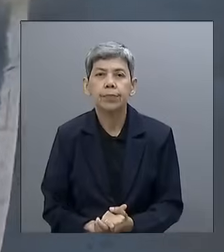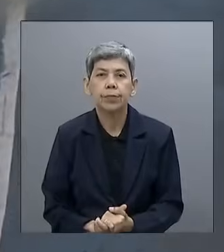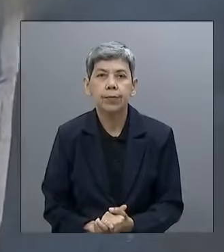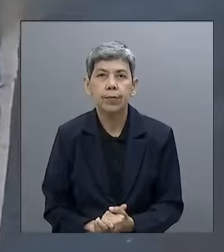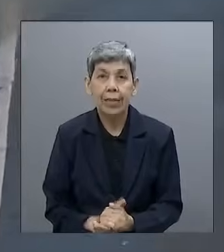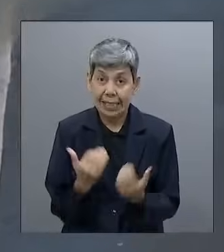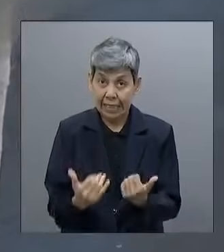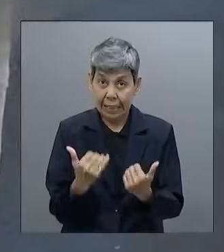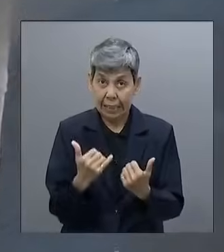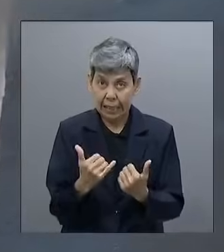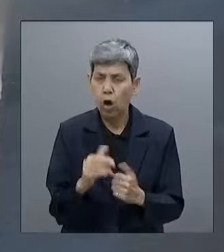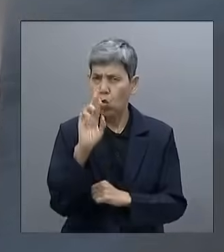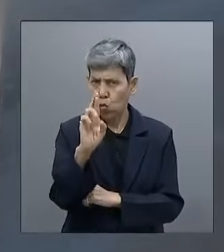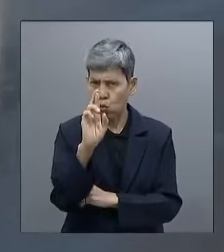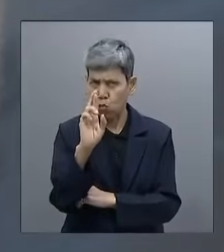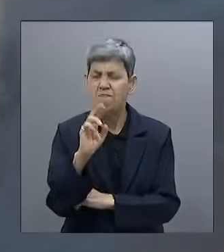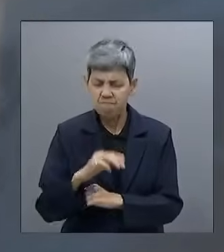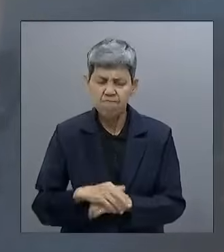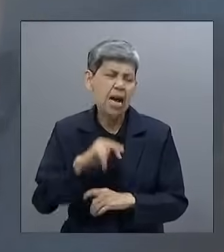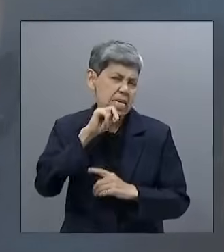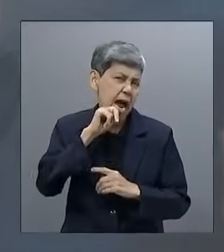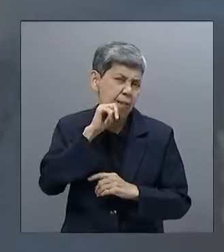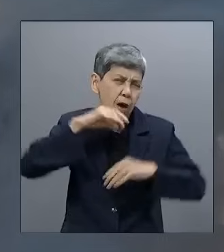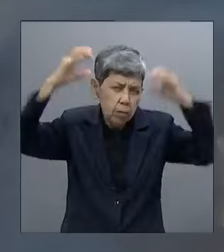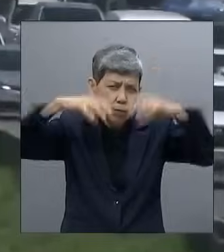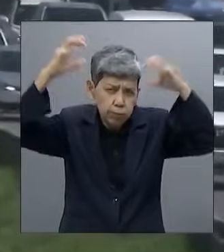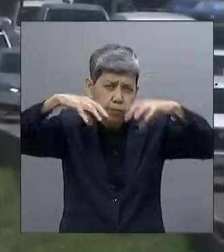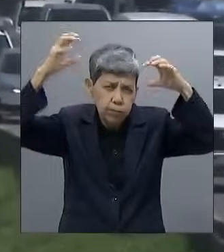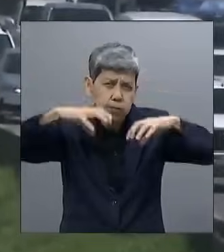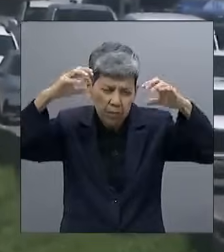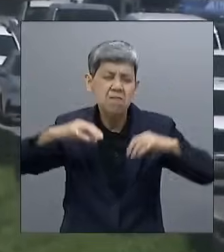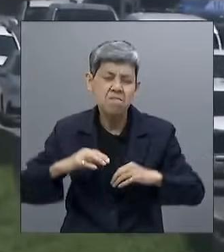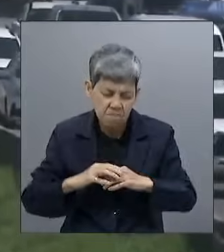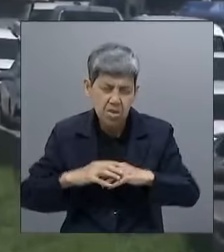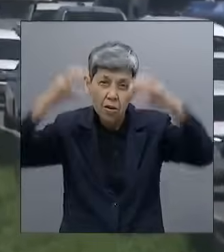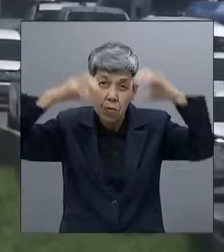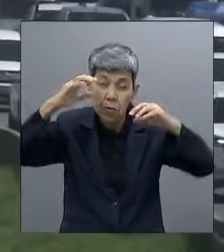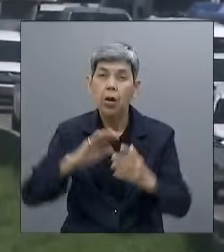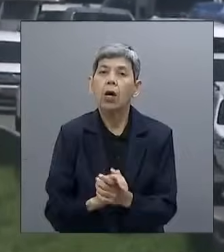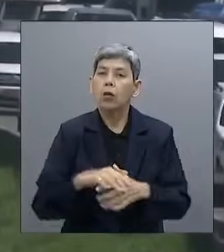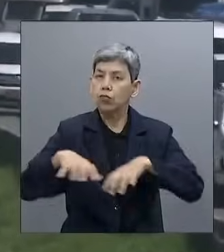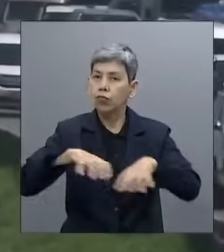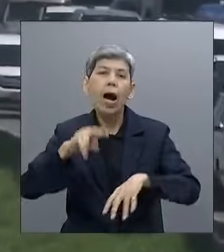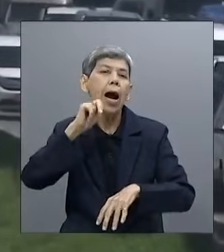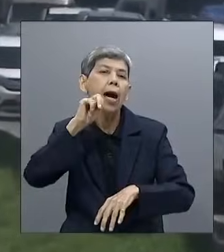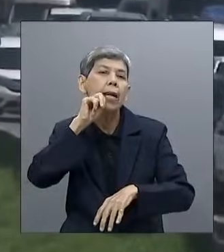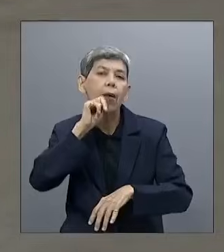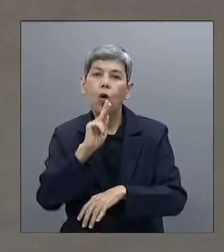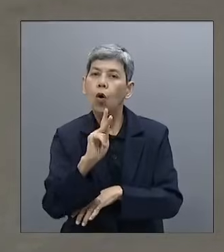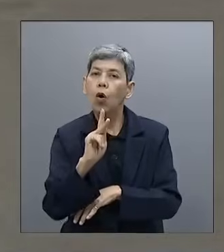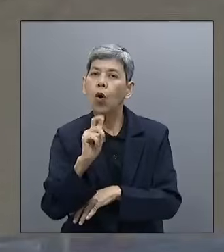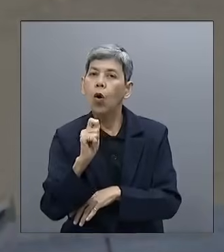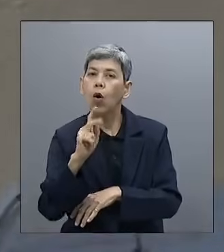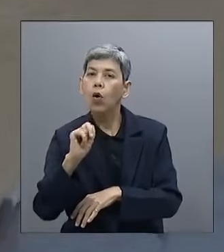ช่วงนี้ยังต้องระวังสถานการณ์น้ำนะคะจากฝนที่ตกหนักหลายพื้นที่ด้วยกันเพราะว่าทางกองอำนวยการน้ำแห่งชาติหรือว่ากอนช